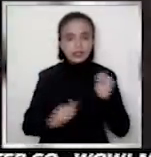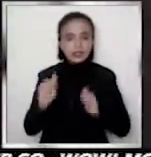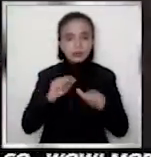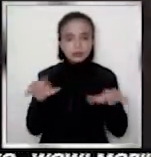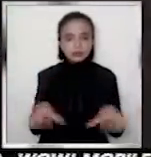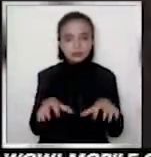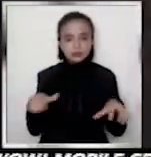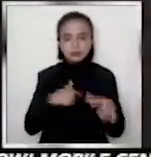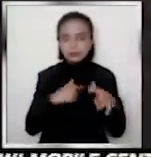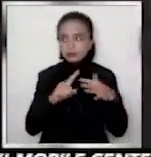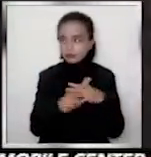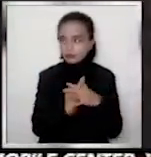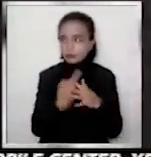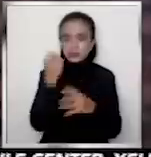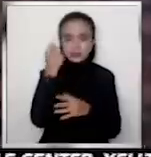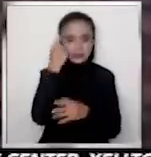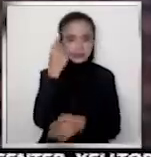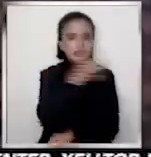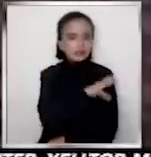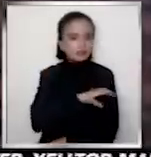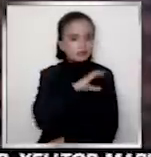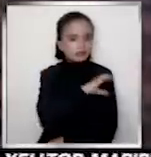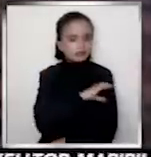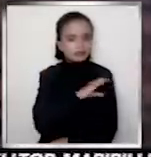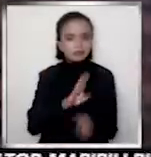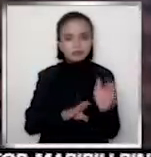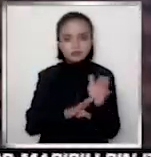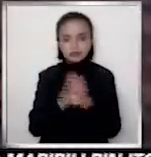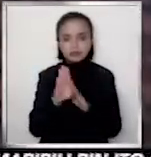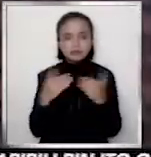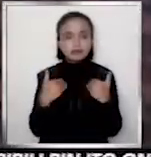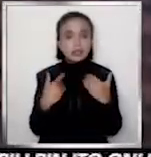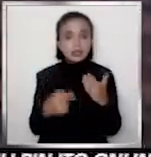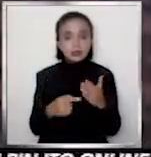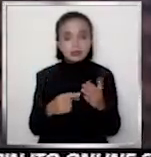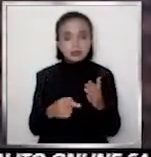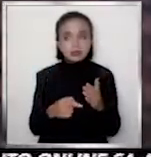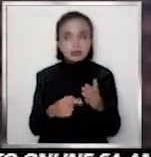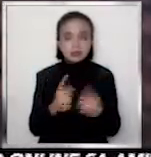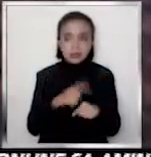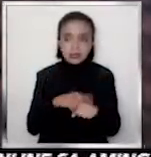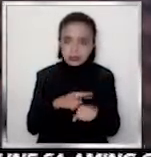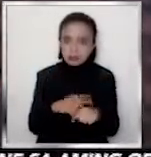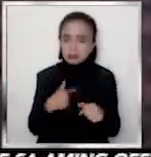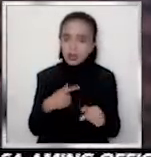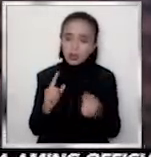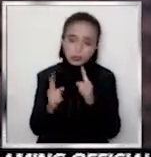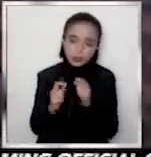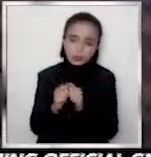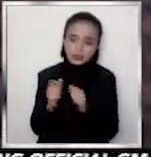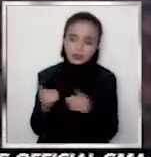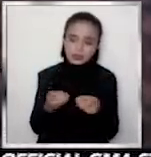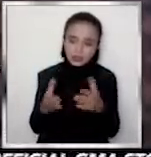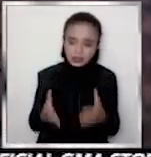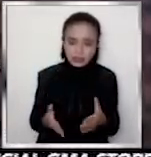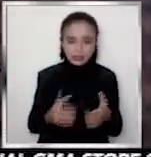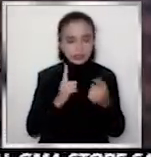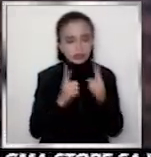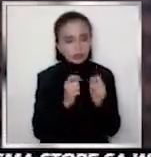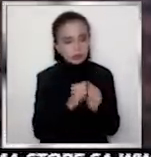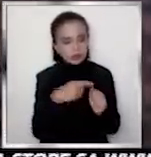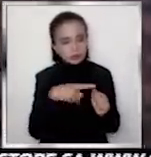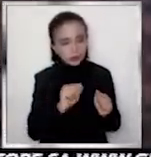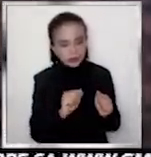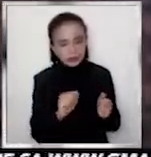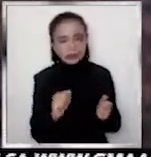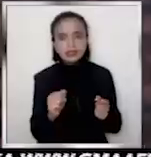character development and everything, meron pong mga times na I would talk to the director, I would talk to the PAs, I would talk to